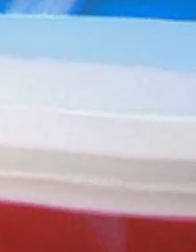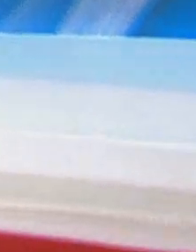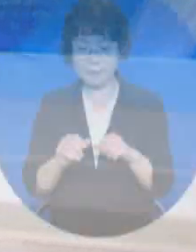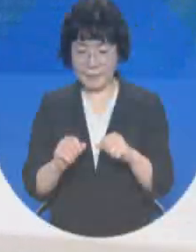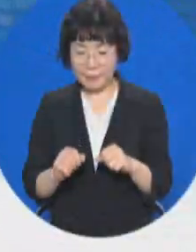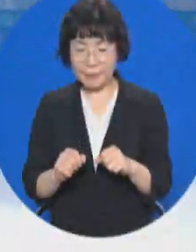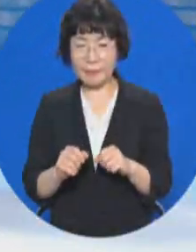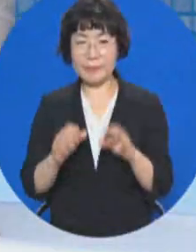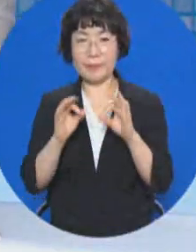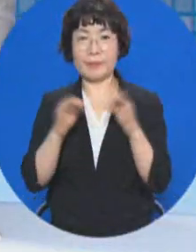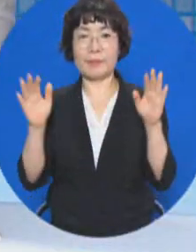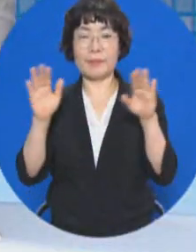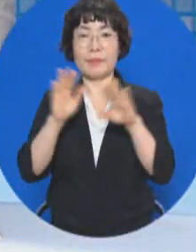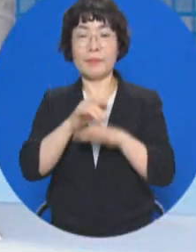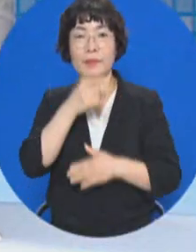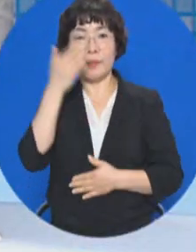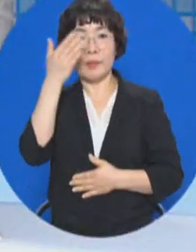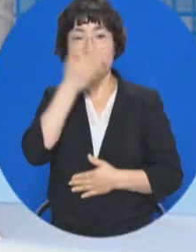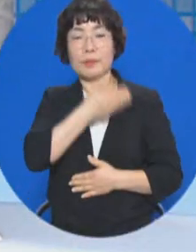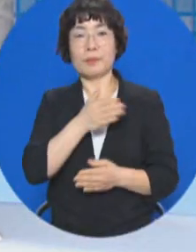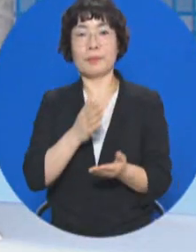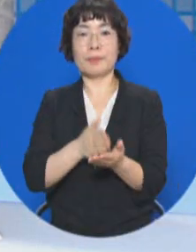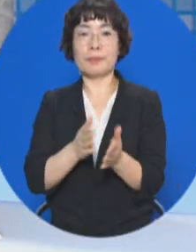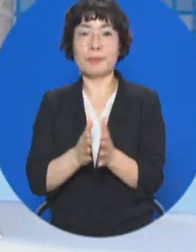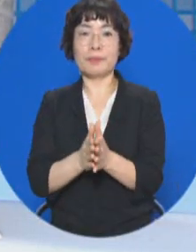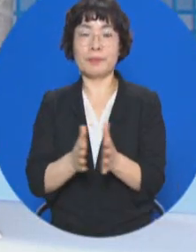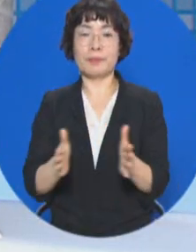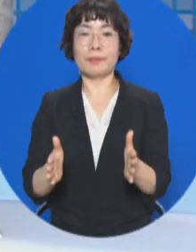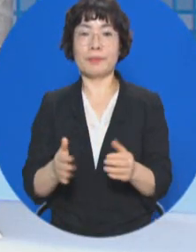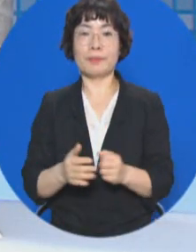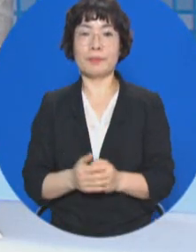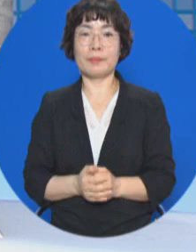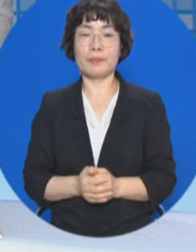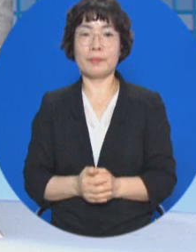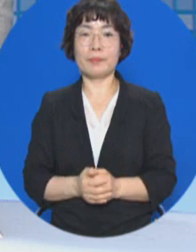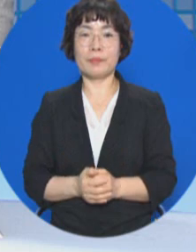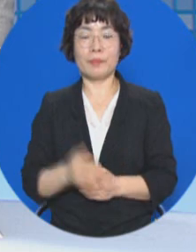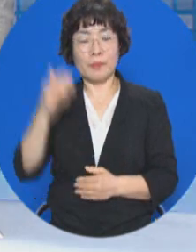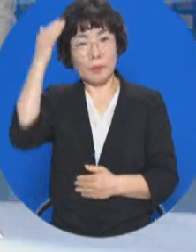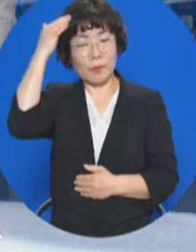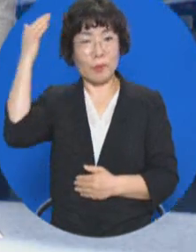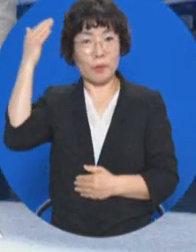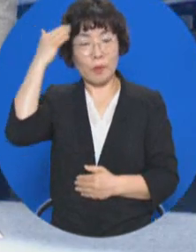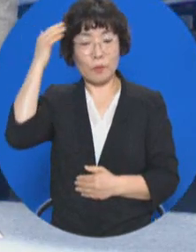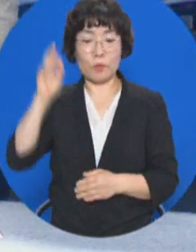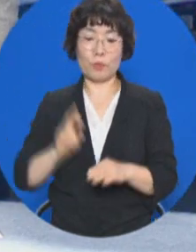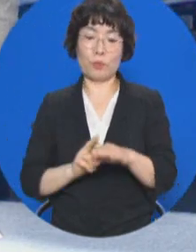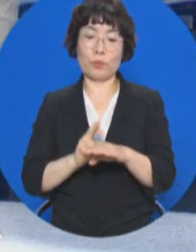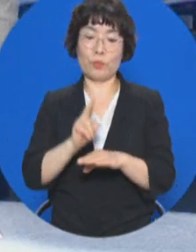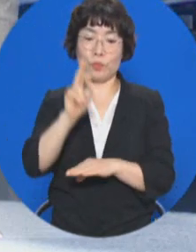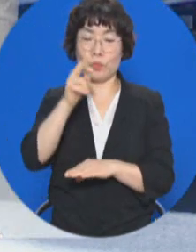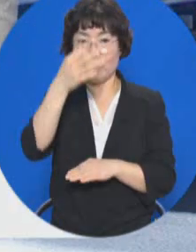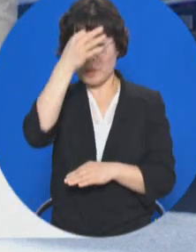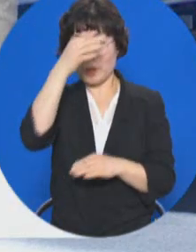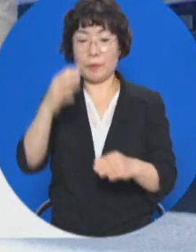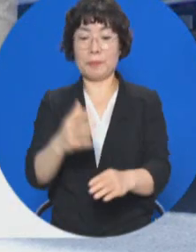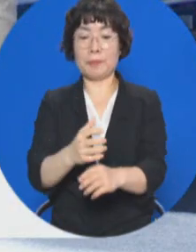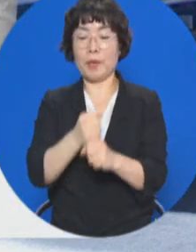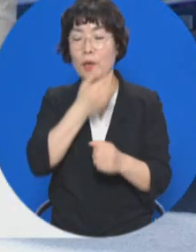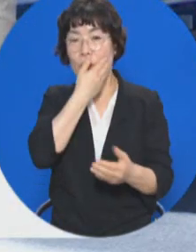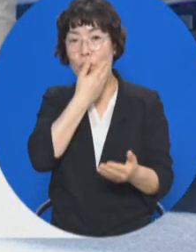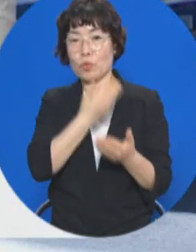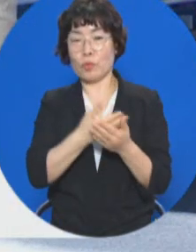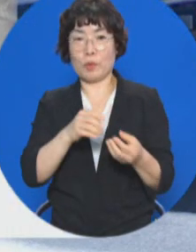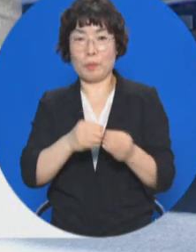여러분 안녕하십니까. 금요일 밤 여수 MBC 뉴스데스크입니다. 우리나라의 항공 우주 기술을 집약한 핵심